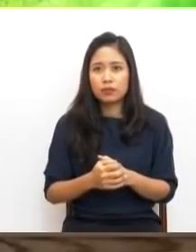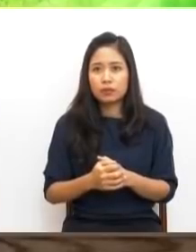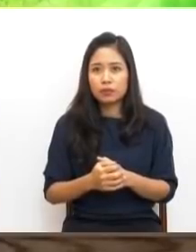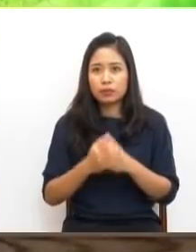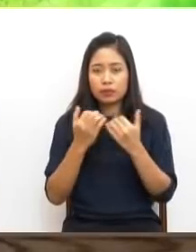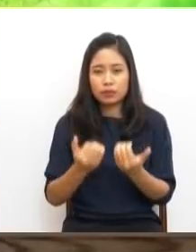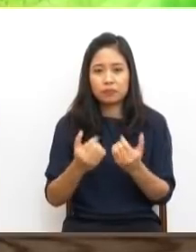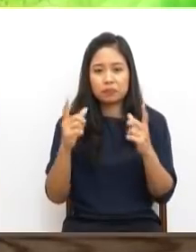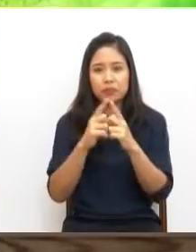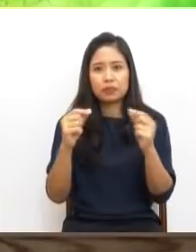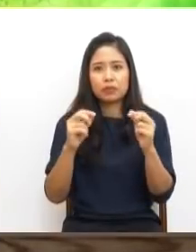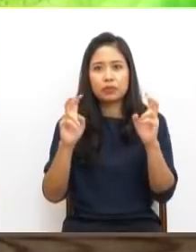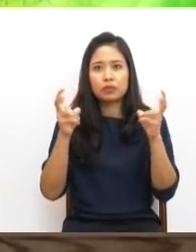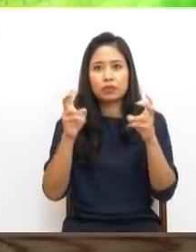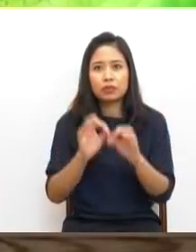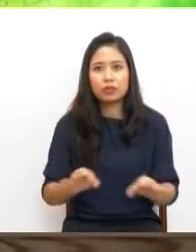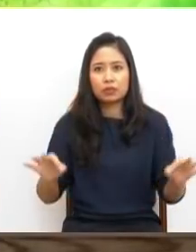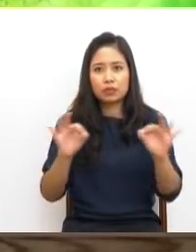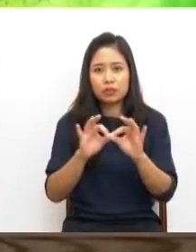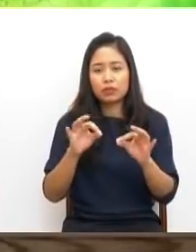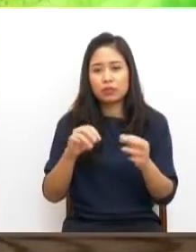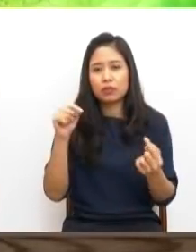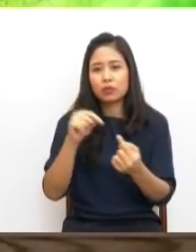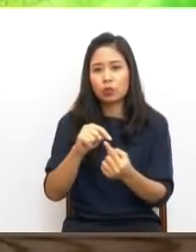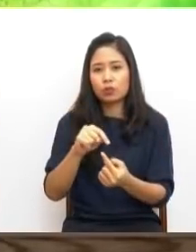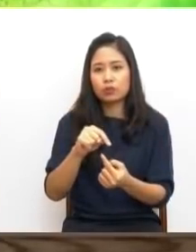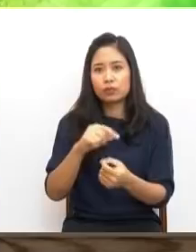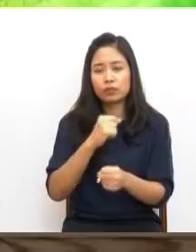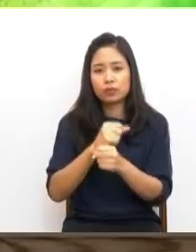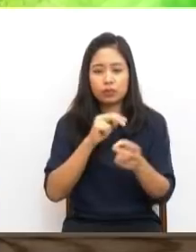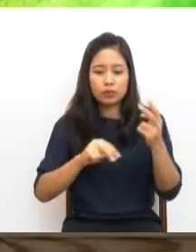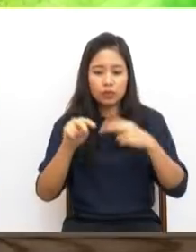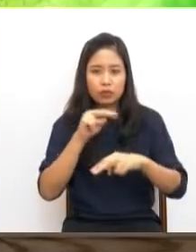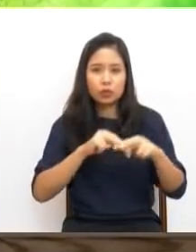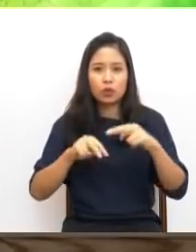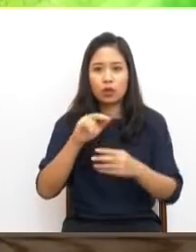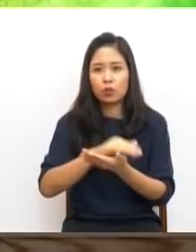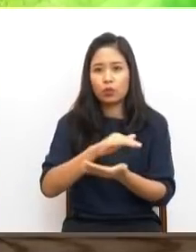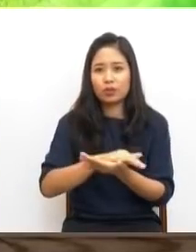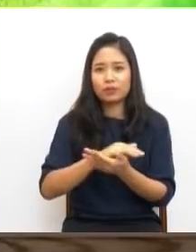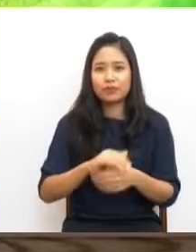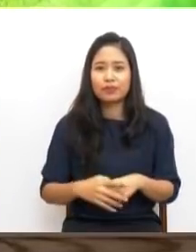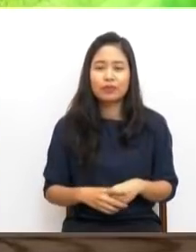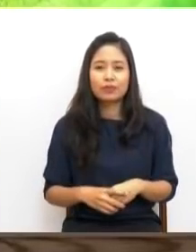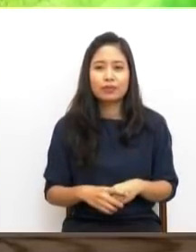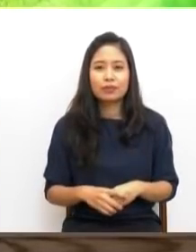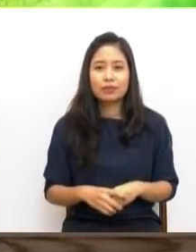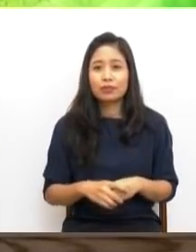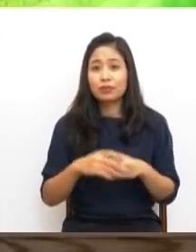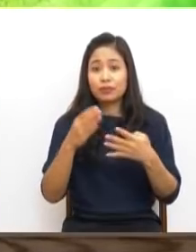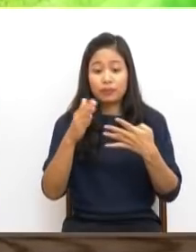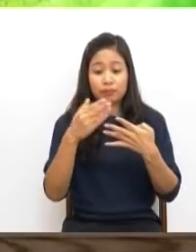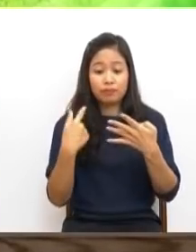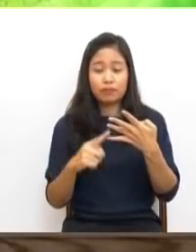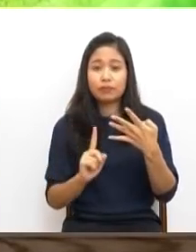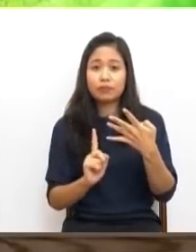ป็นอีกเรื่องนึงซึ่งต้องฝากท่านผอ.เขตได้ดูแลเป็นกรณีพิเศษครับประเด็นที่4ก็จะส